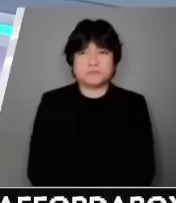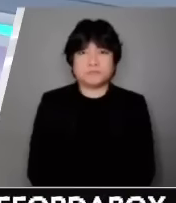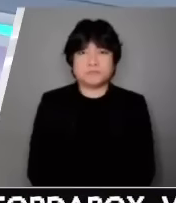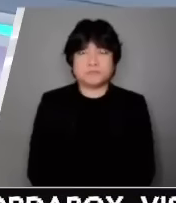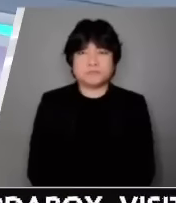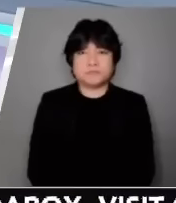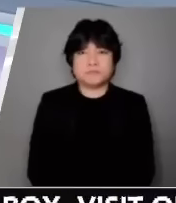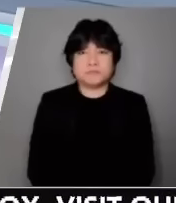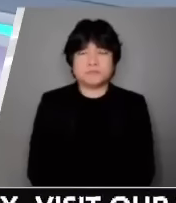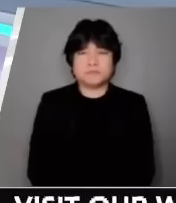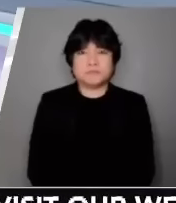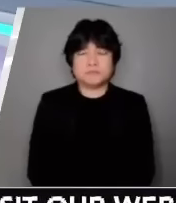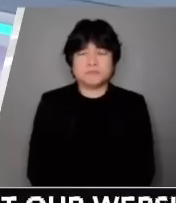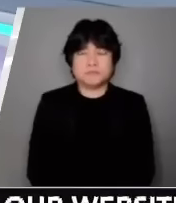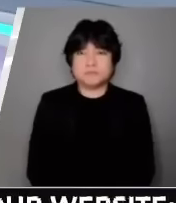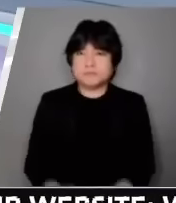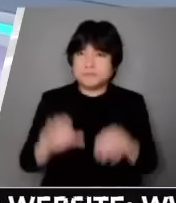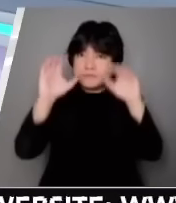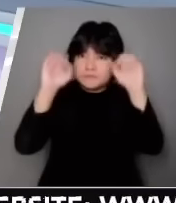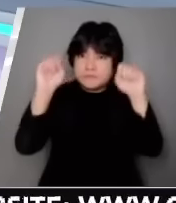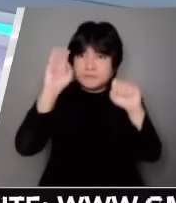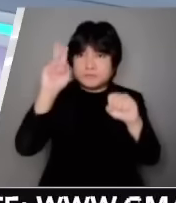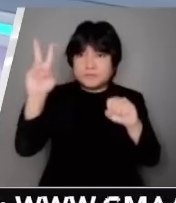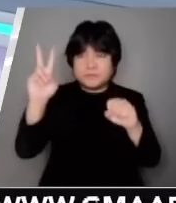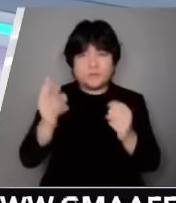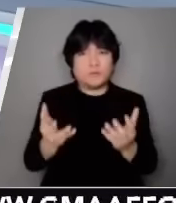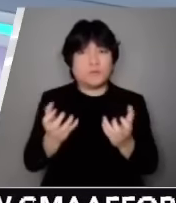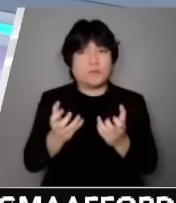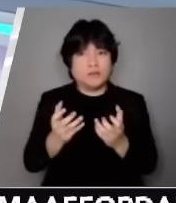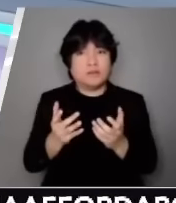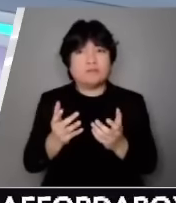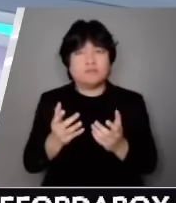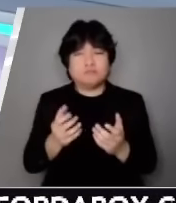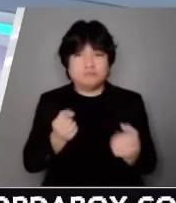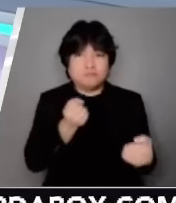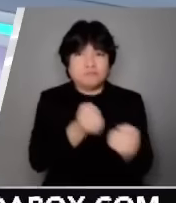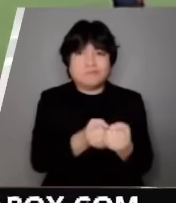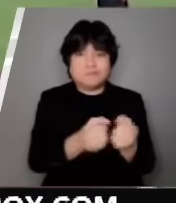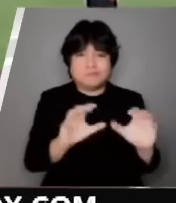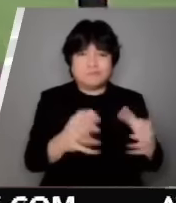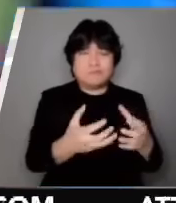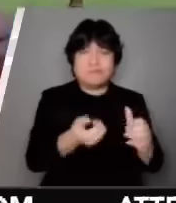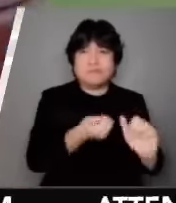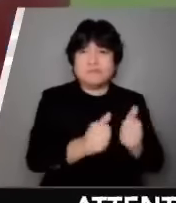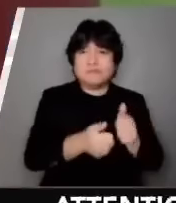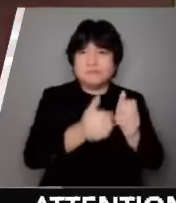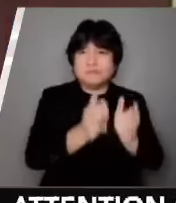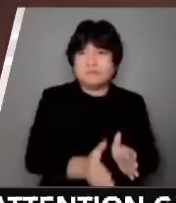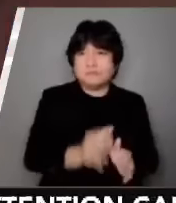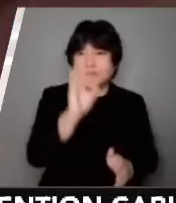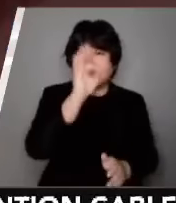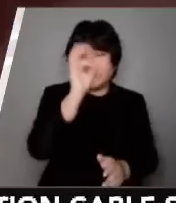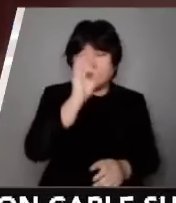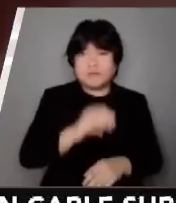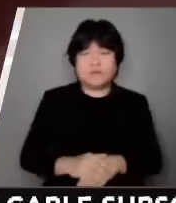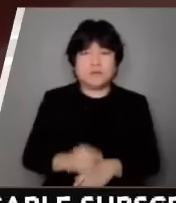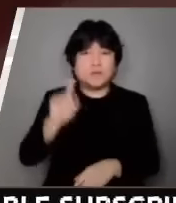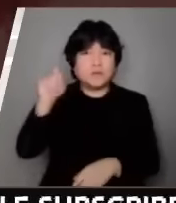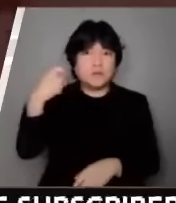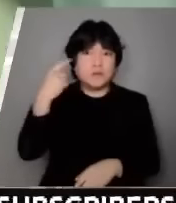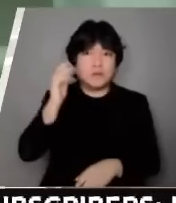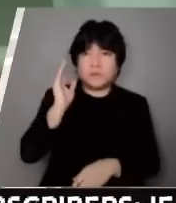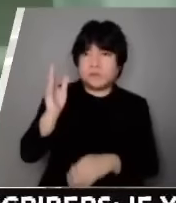Plano ni Pangulong Bongbong Marcos na bigyan ng mas malaking suporta ang mga atletang Pinoy. Bubura ng sistema ang gobyerno para mabigyan ng mga atleta ng